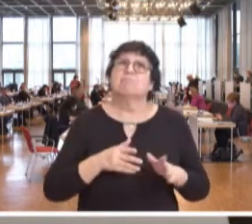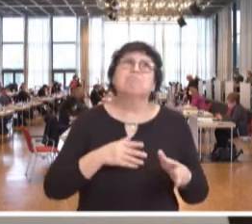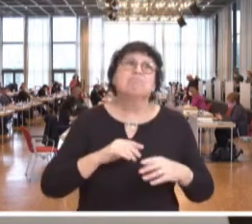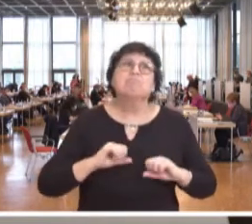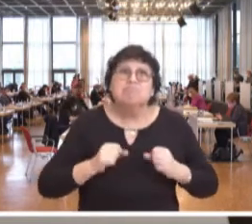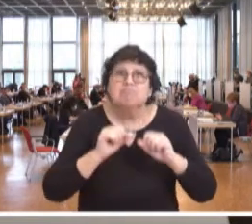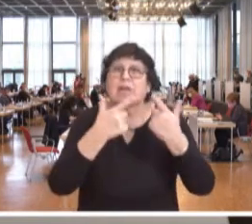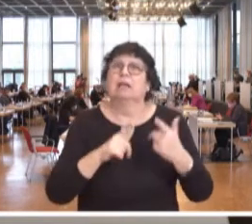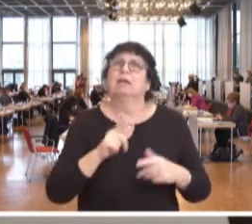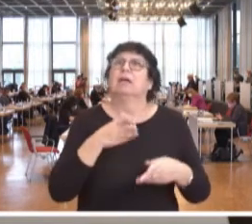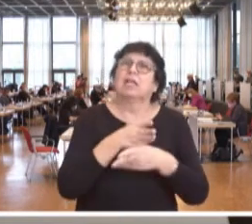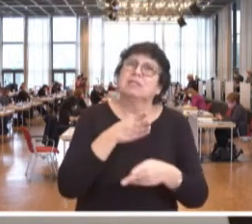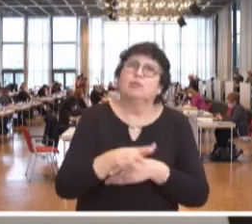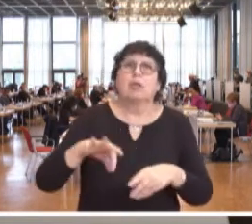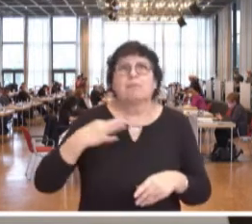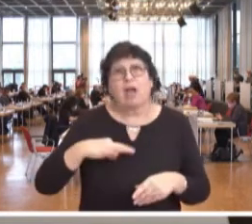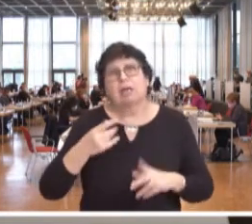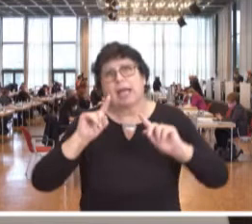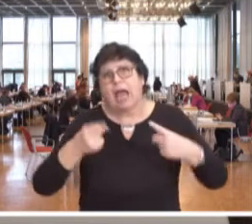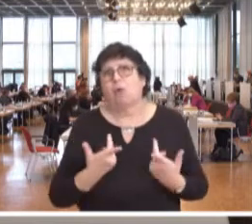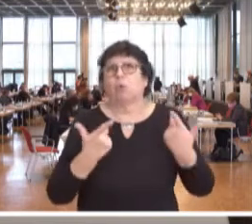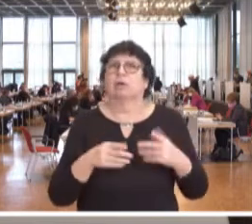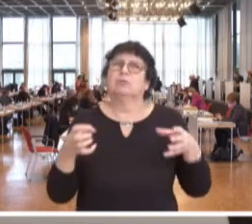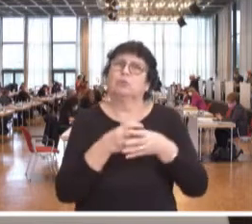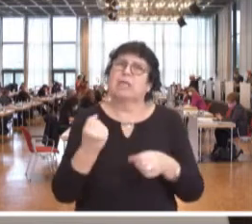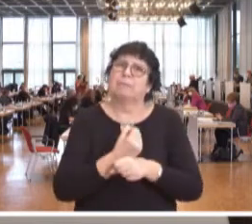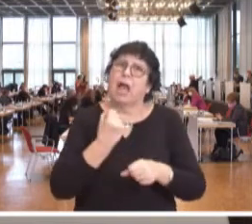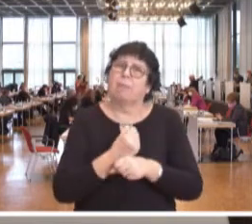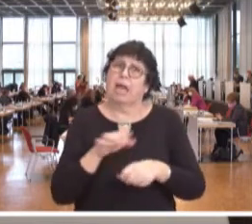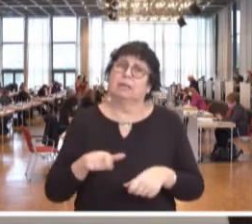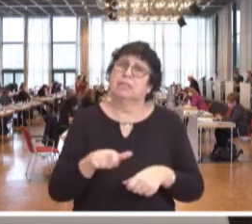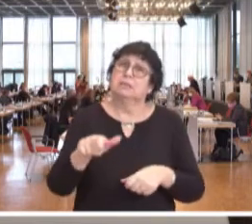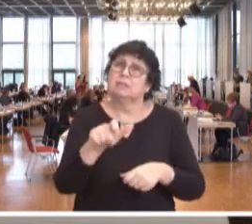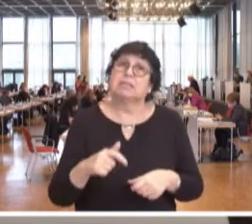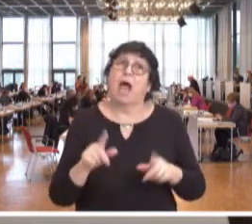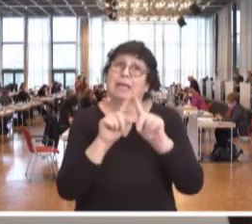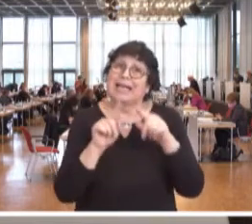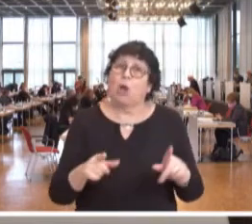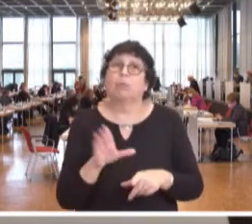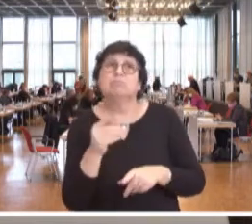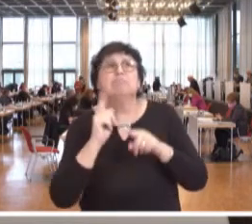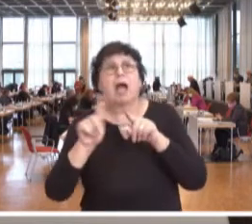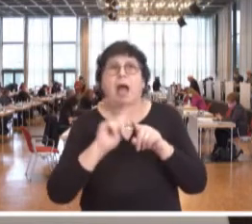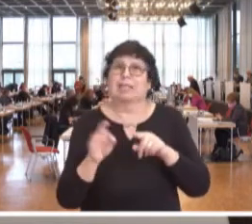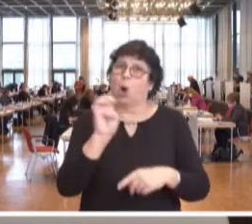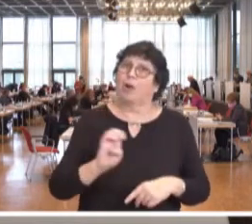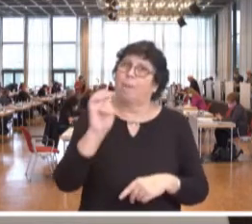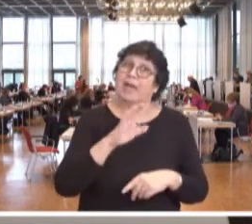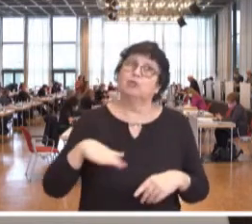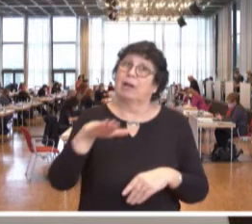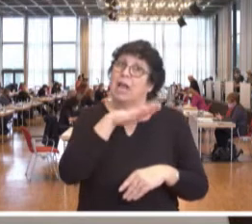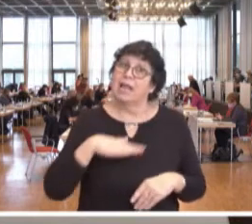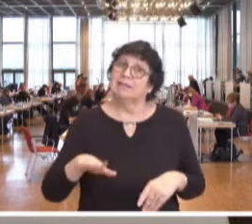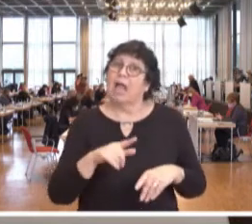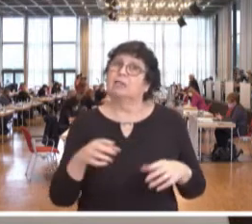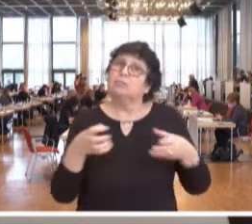zwischen Deutschland und Frankreich und für die Zusammenarbeit der Saarregion mit anderen europäischen Ländern feststellen. Es ist gut, dass